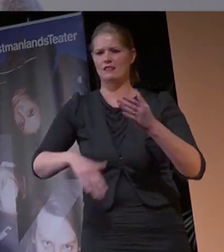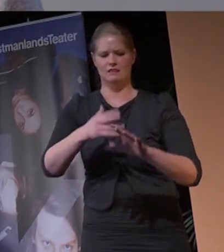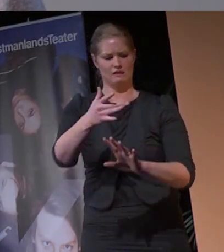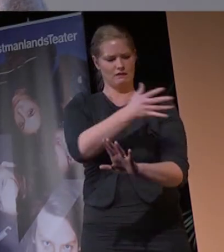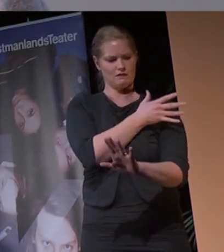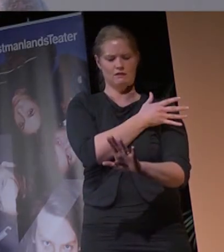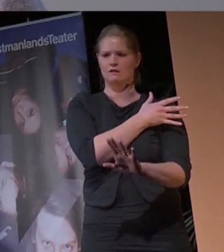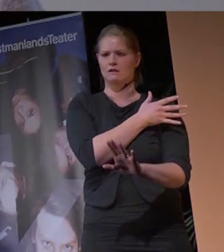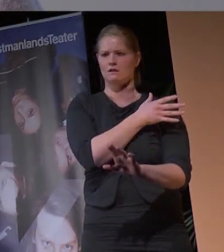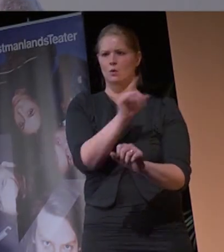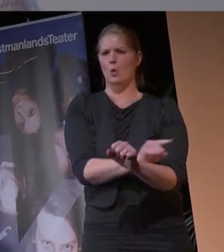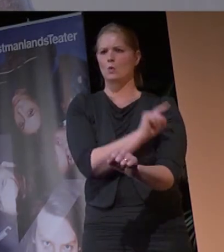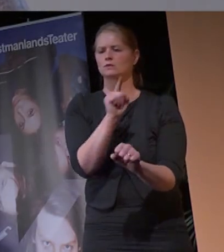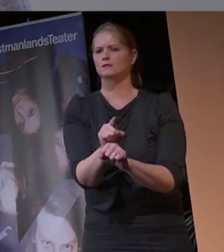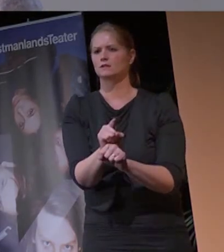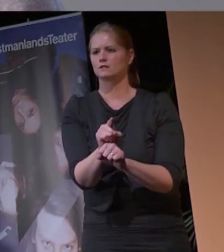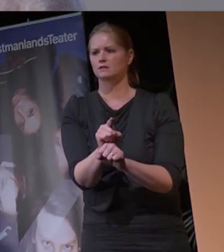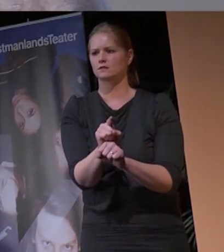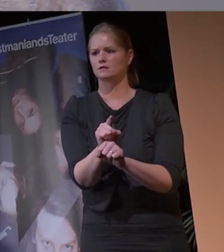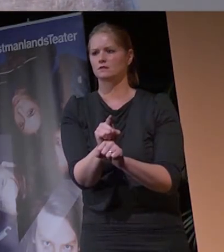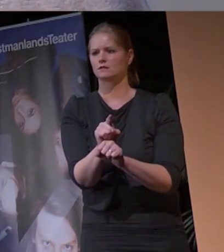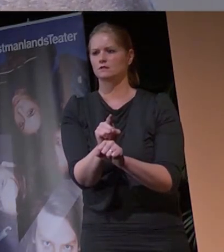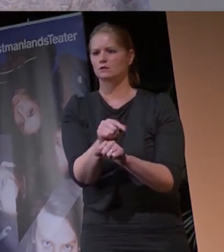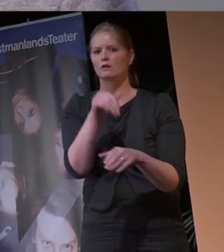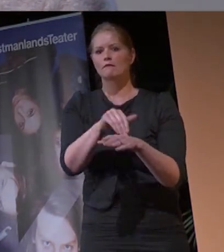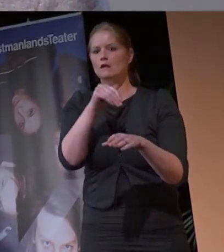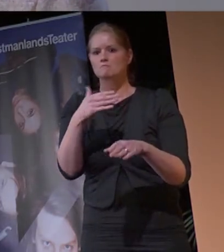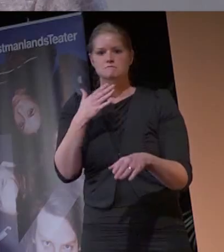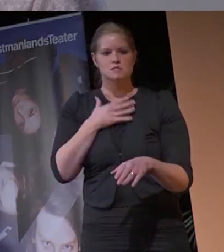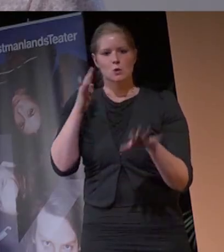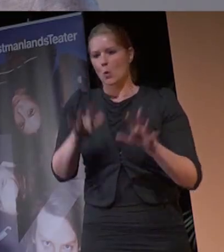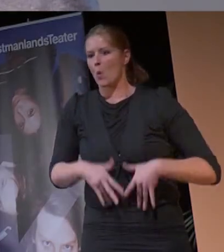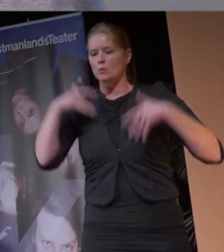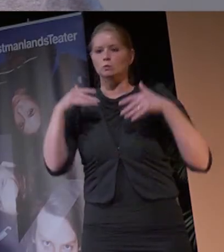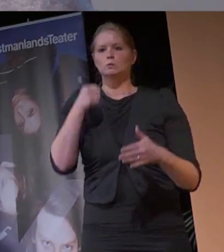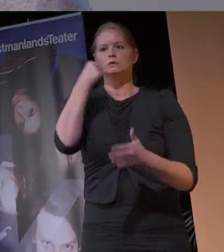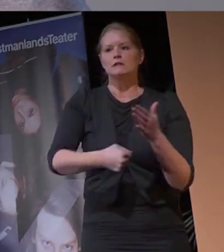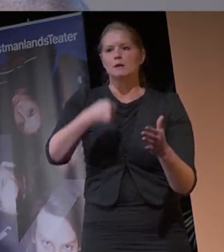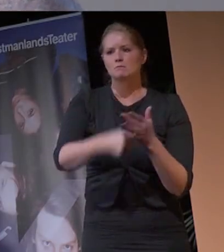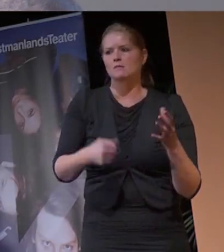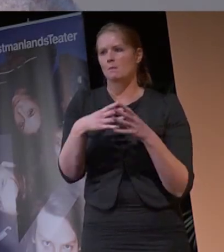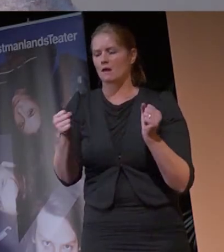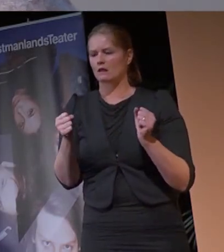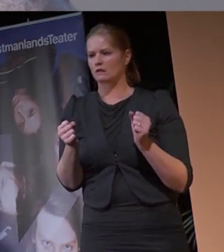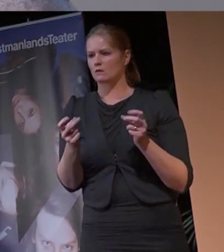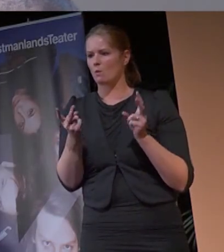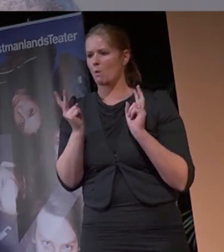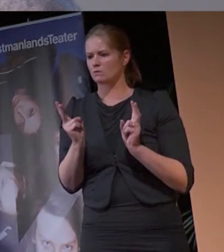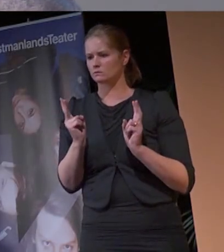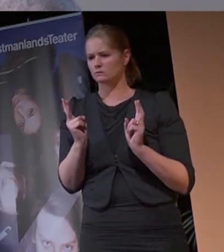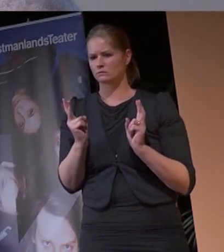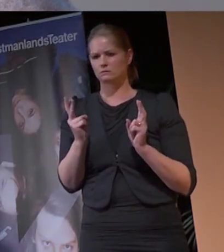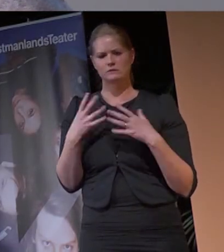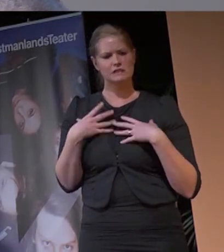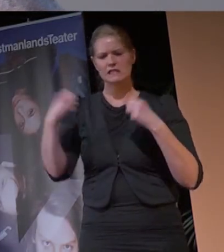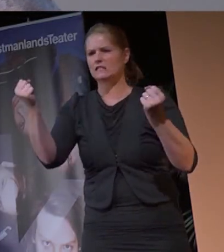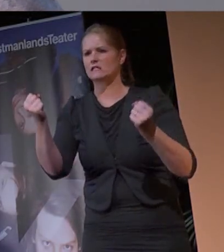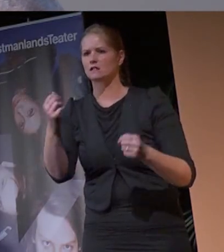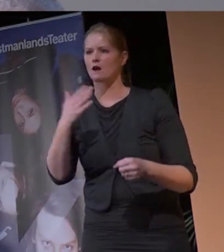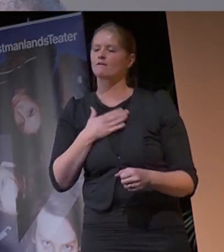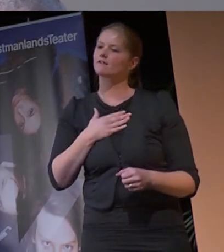Och det väcker både min lust till kamp, men också min vrede. Som jag försöker